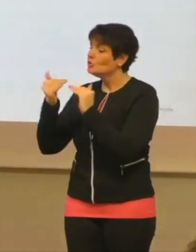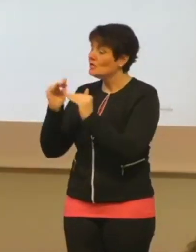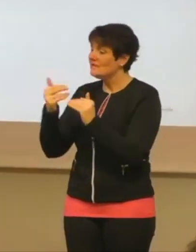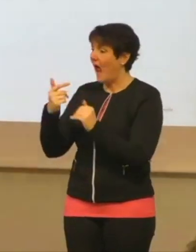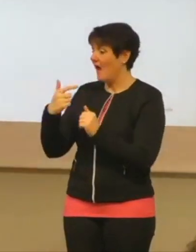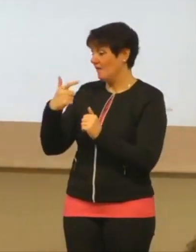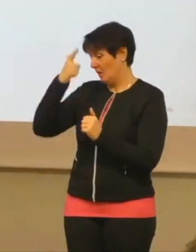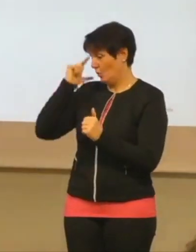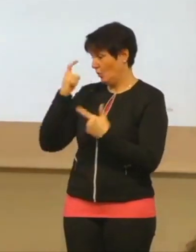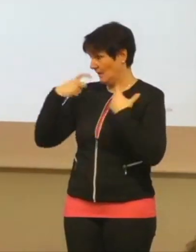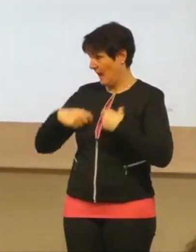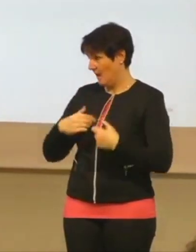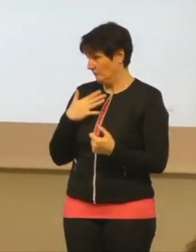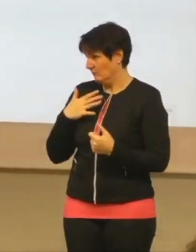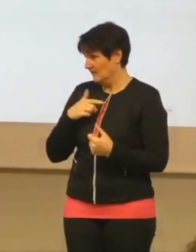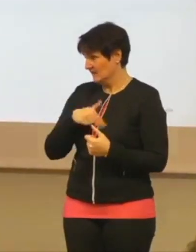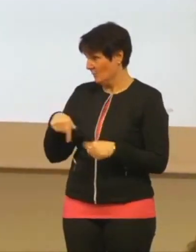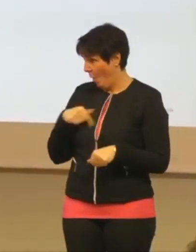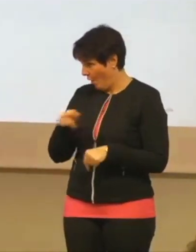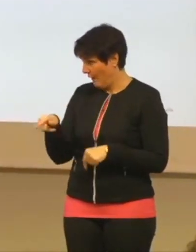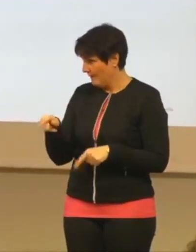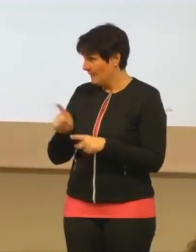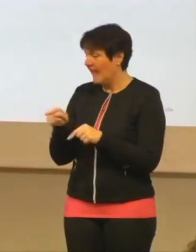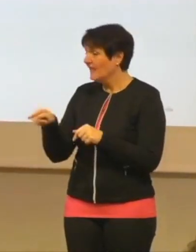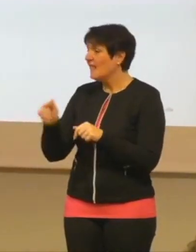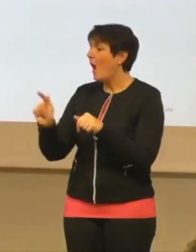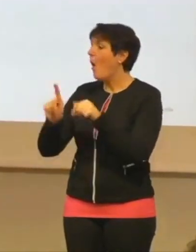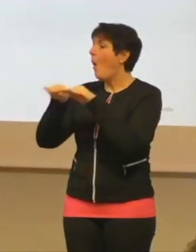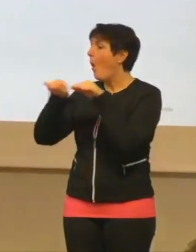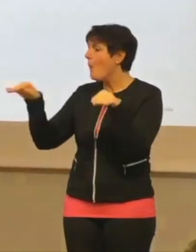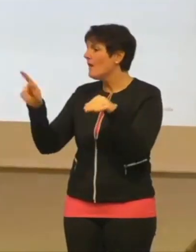bitja in solidarnost, ne le takrat, ko je to medijsko